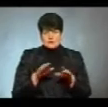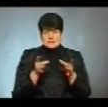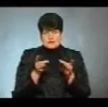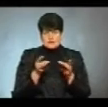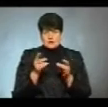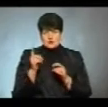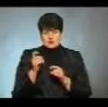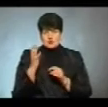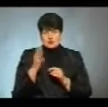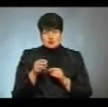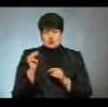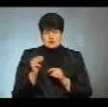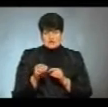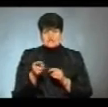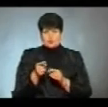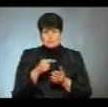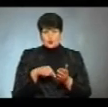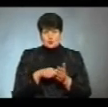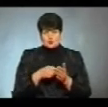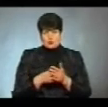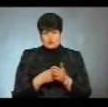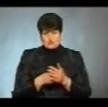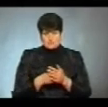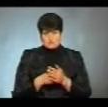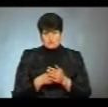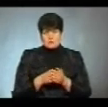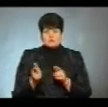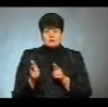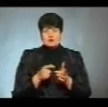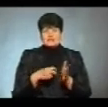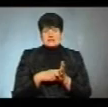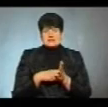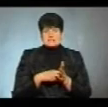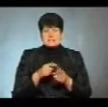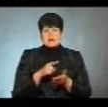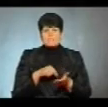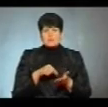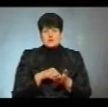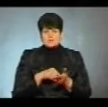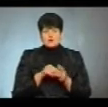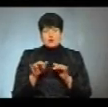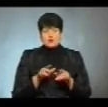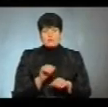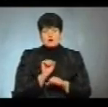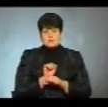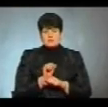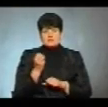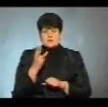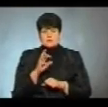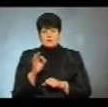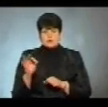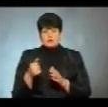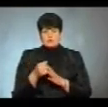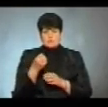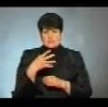140 тисяч тернопільського міського бюджету. Підготовили лист на поліцію. Рух перекритий був з 13:00 до